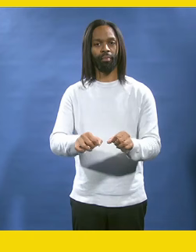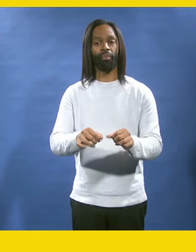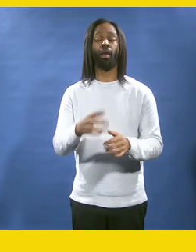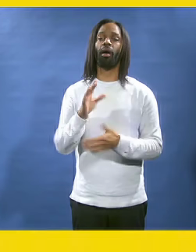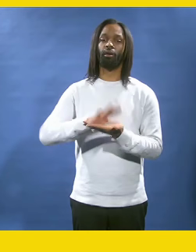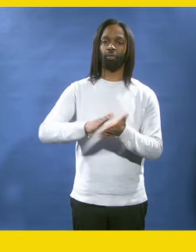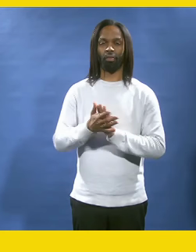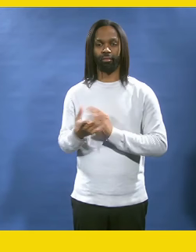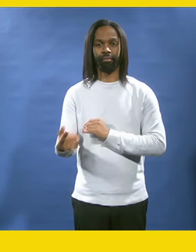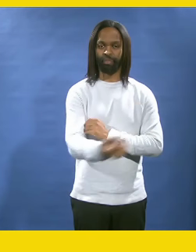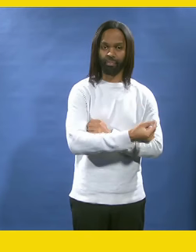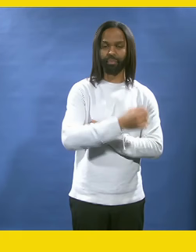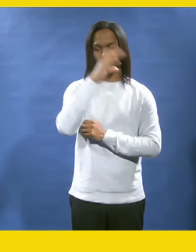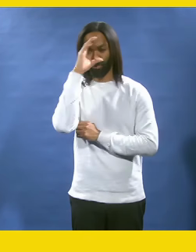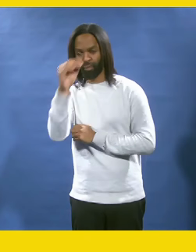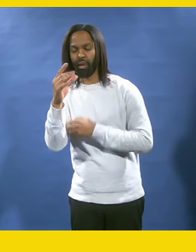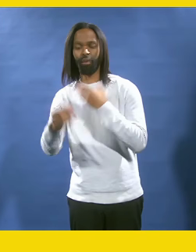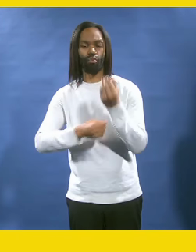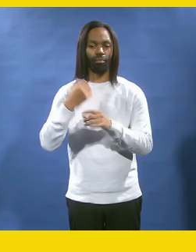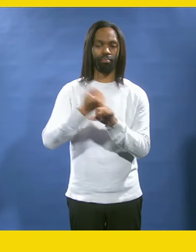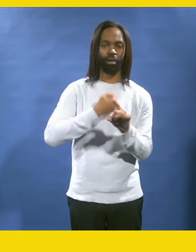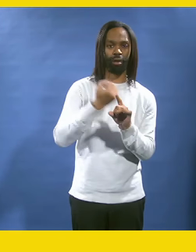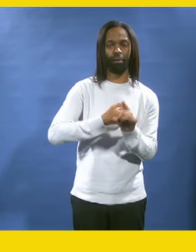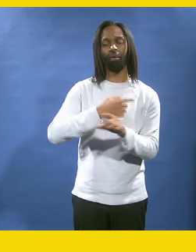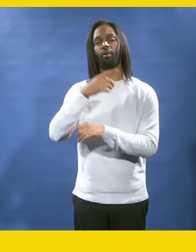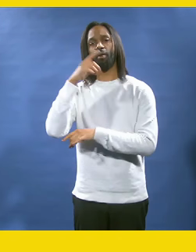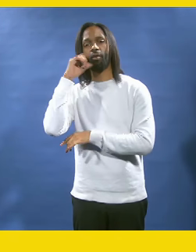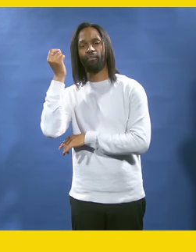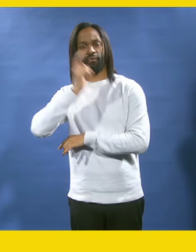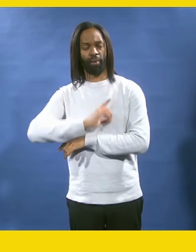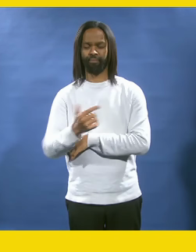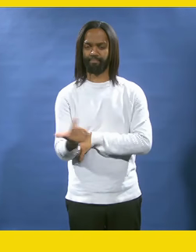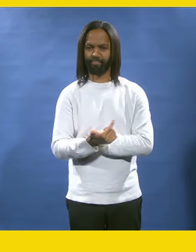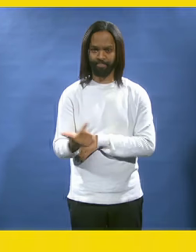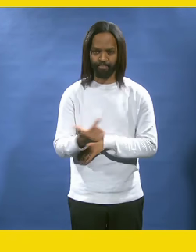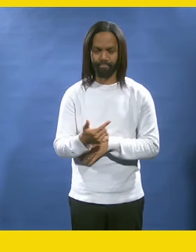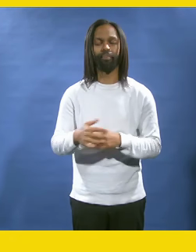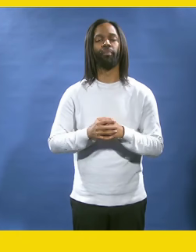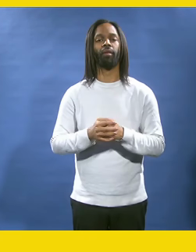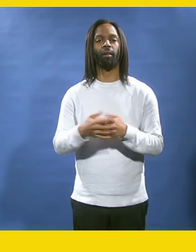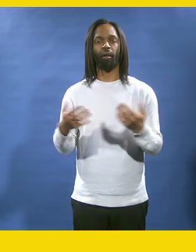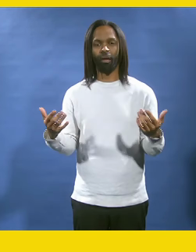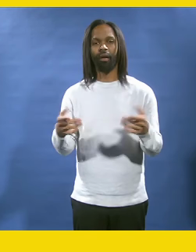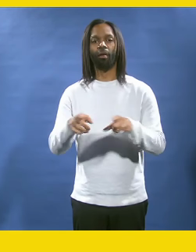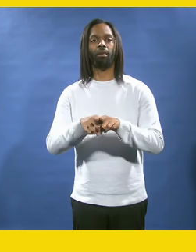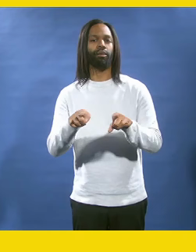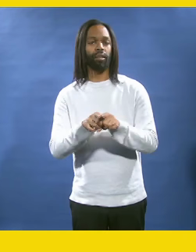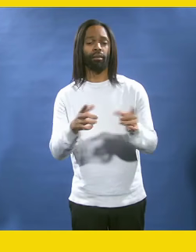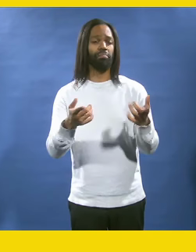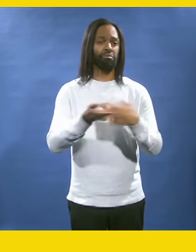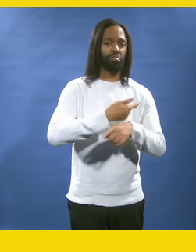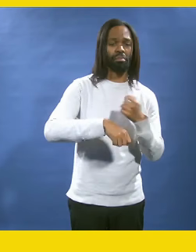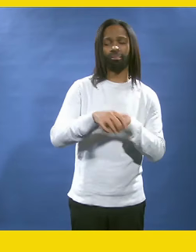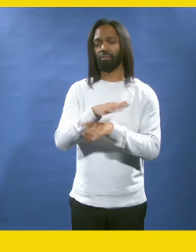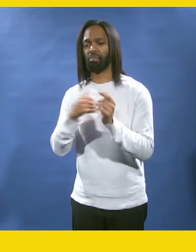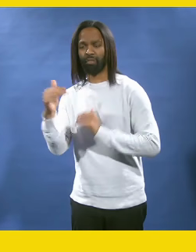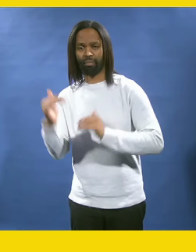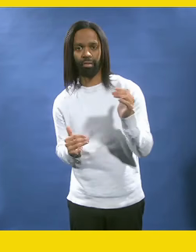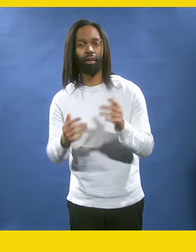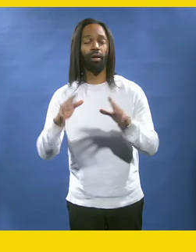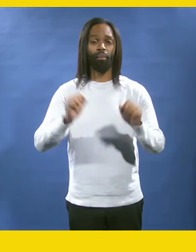associations, professionnels comme militants et militantes. Les inégalités sociales et économiques sont source de violences